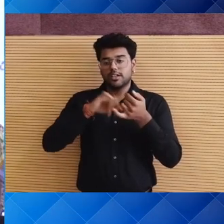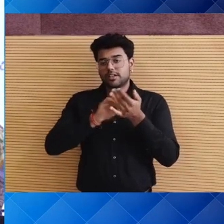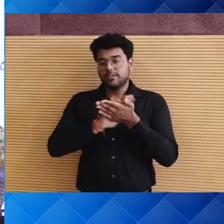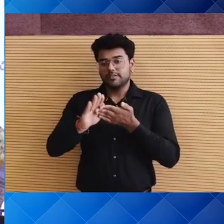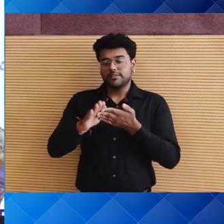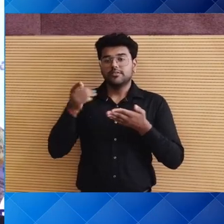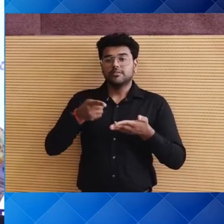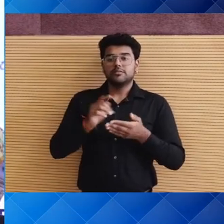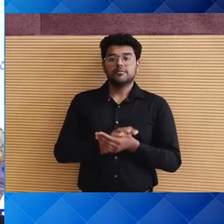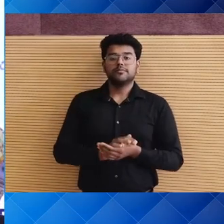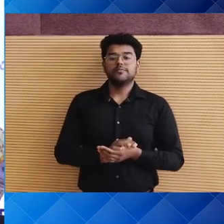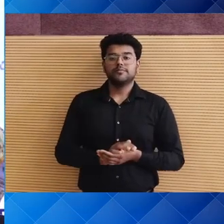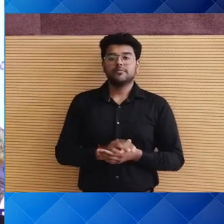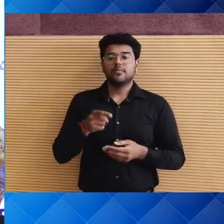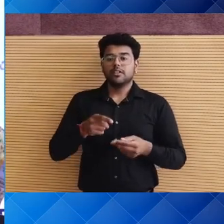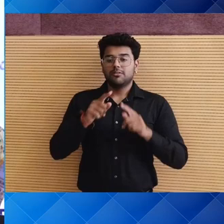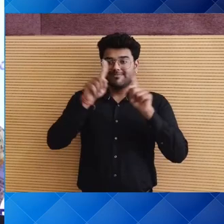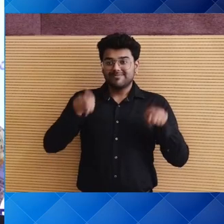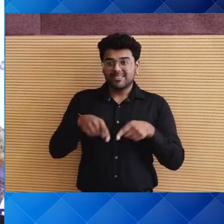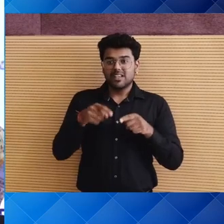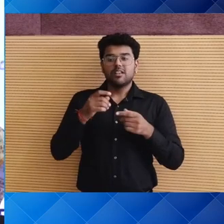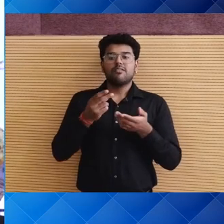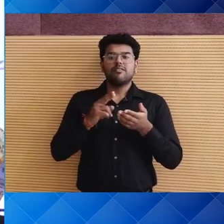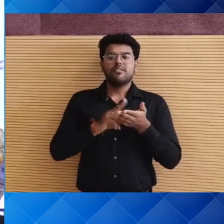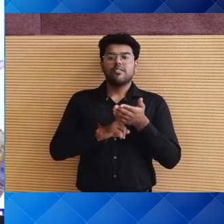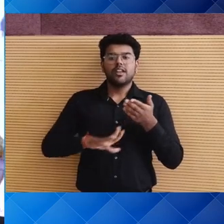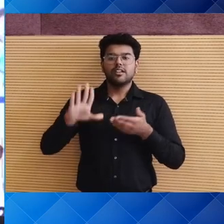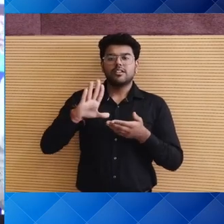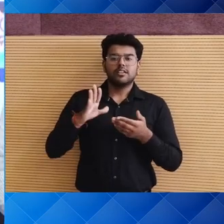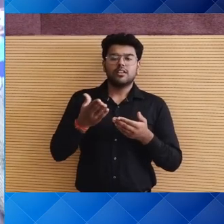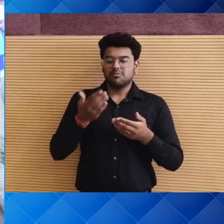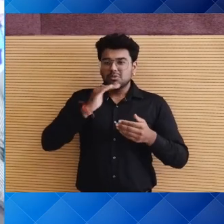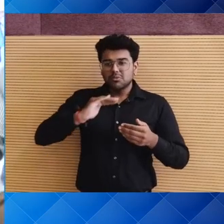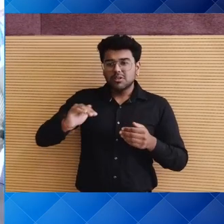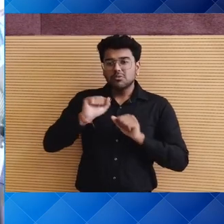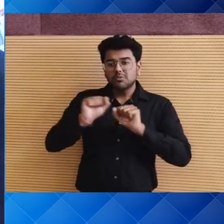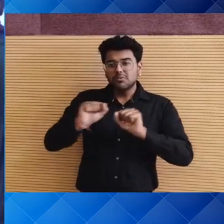बुनियादी स्तर के लिए राष्ट्रीय पाठ्यचर्या की रूपरेखा देते हुए